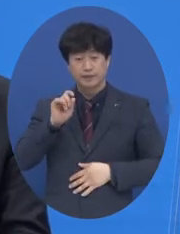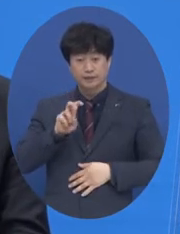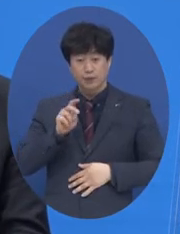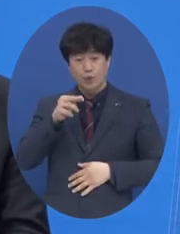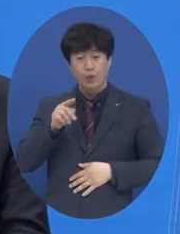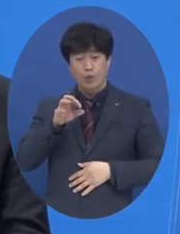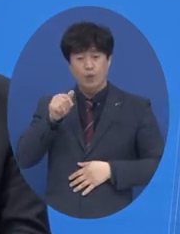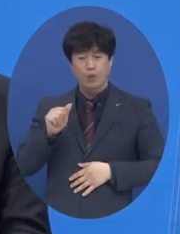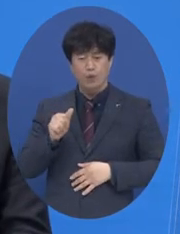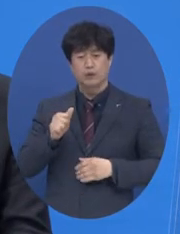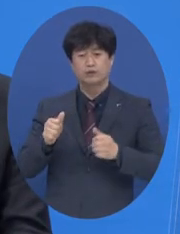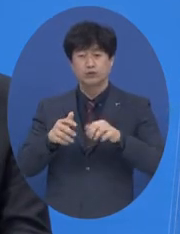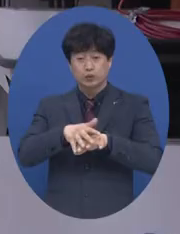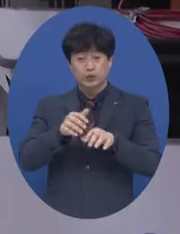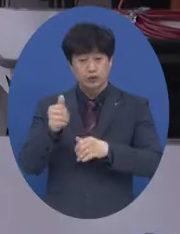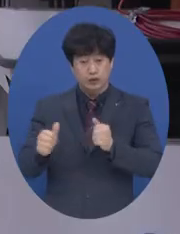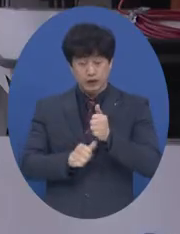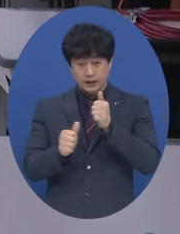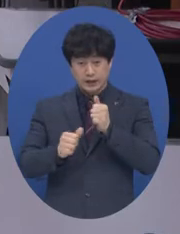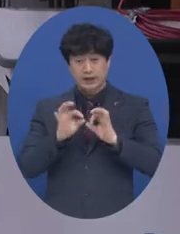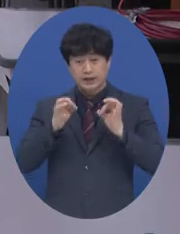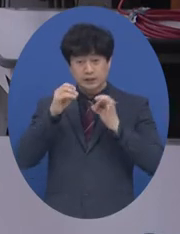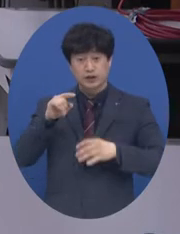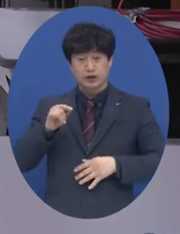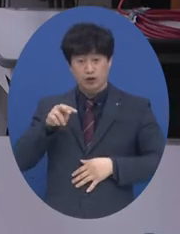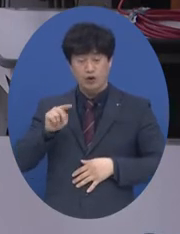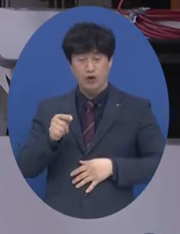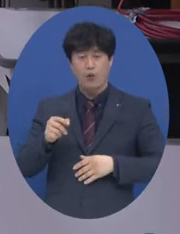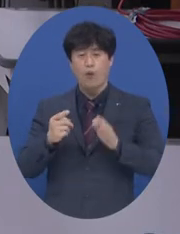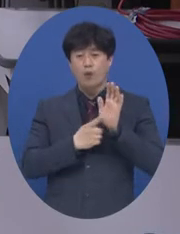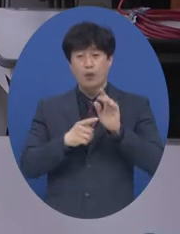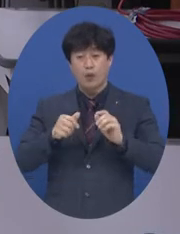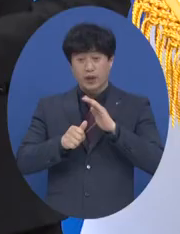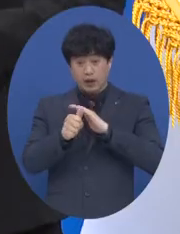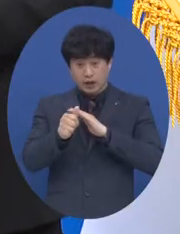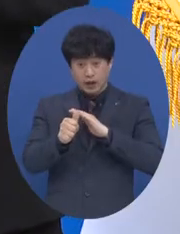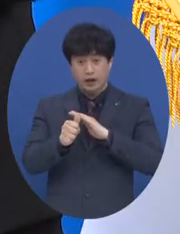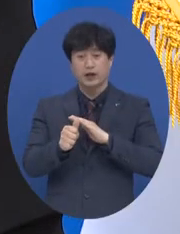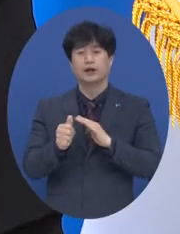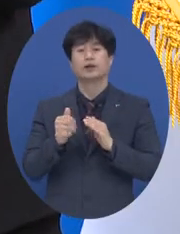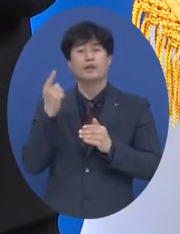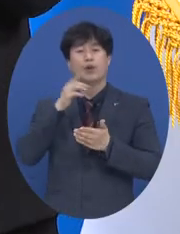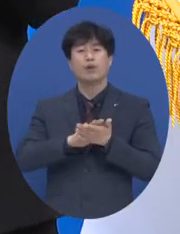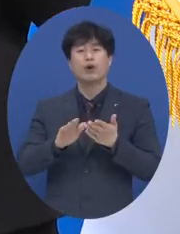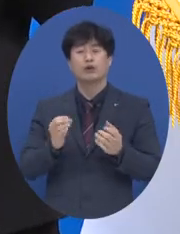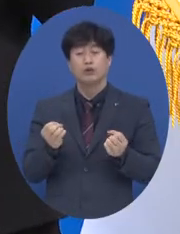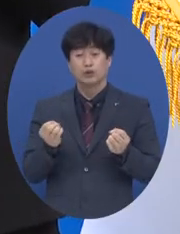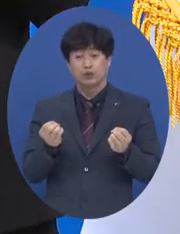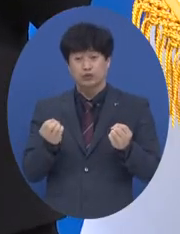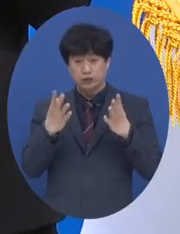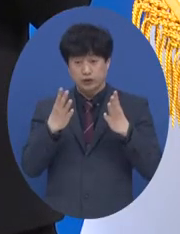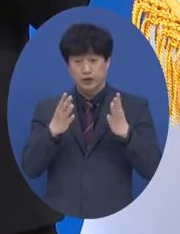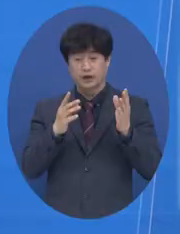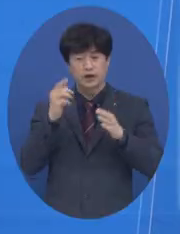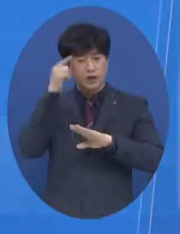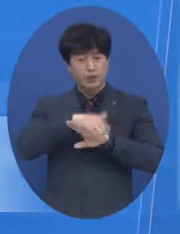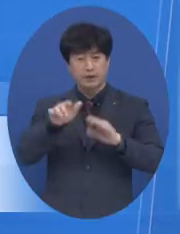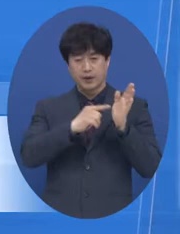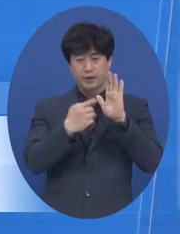집행위원장 그리고 김희성 홍보대사가 함께 2021 나츠 dmg 평화의 실제 계획을 발표했습니다